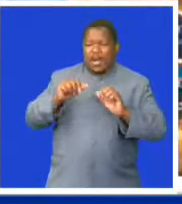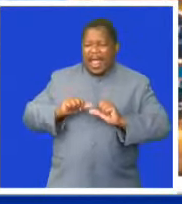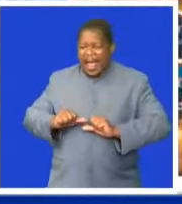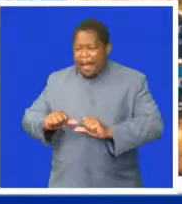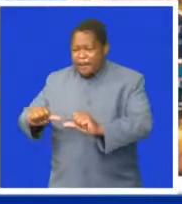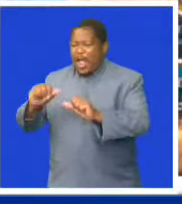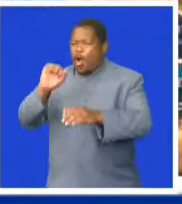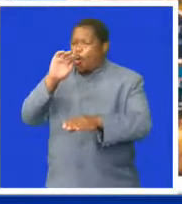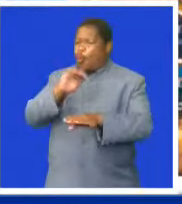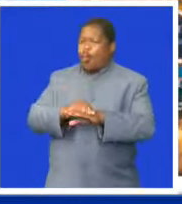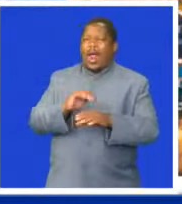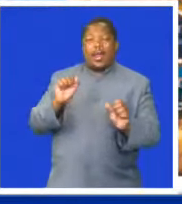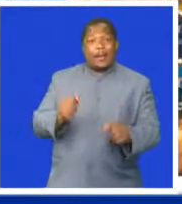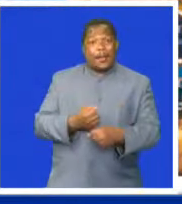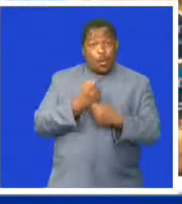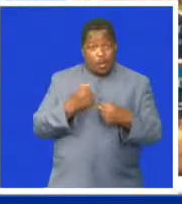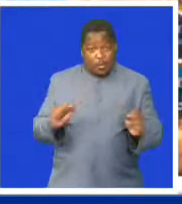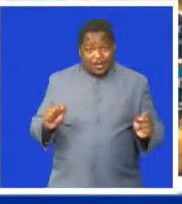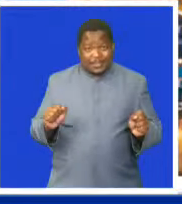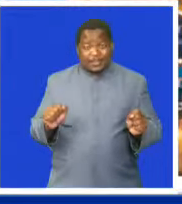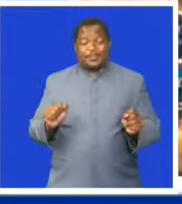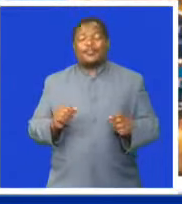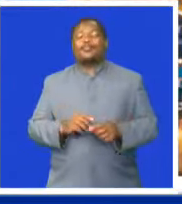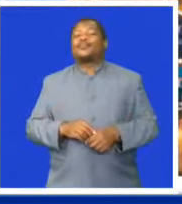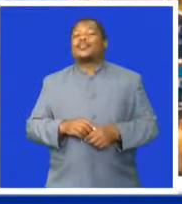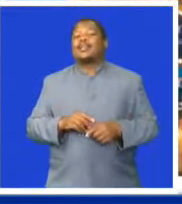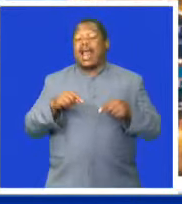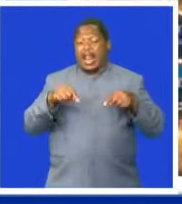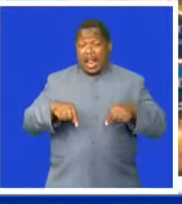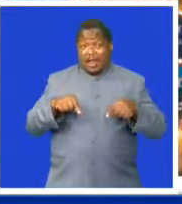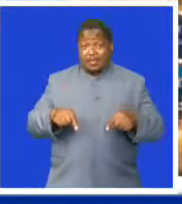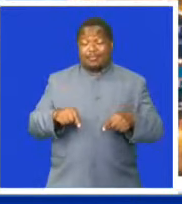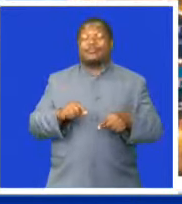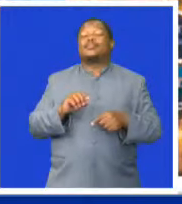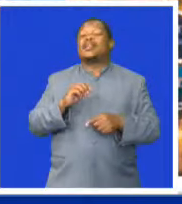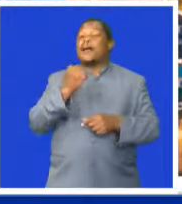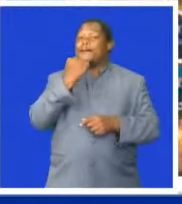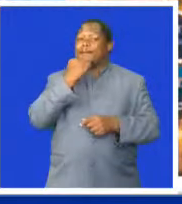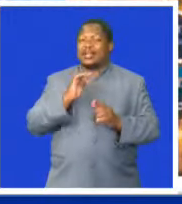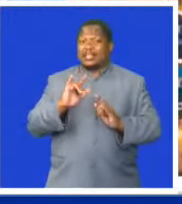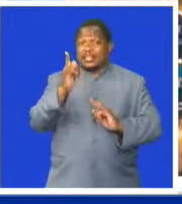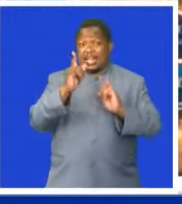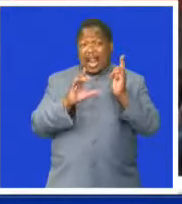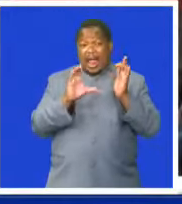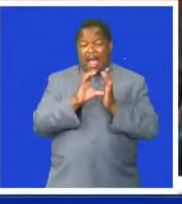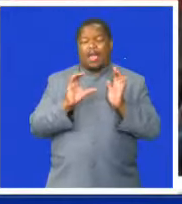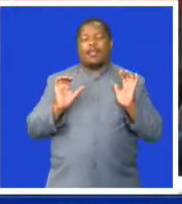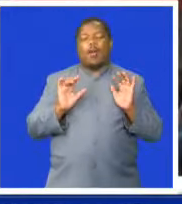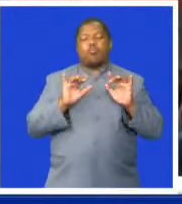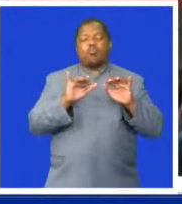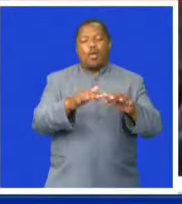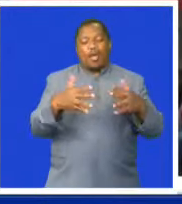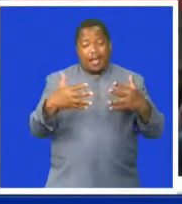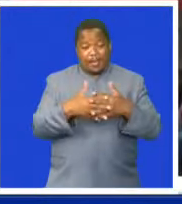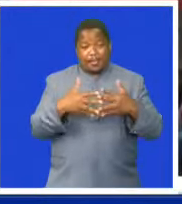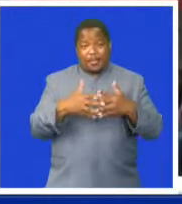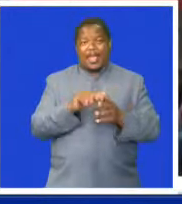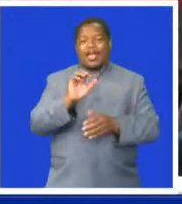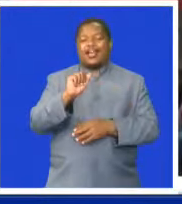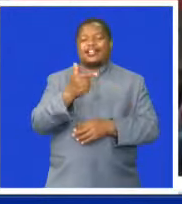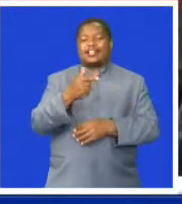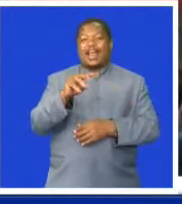wokuphetha umnyaka edolobheni nalabasebenzisana nabo ema-stakeholders. Masipala welidolobha lakamanzini